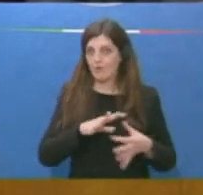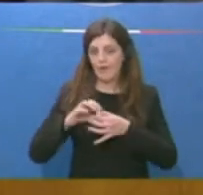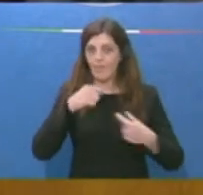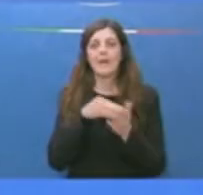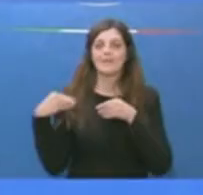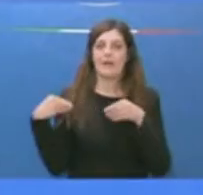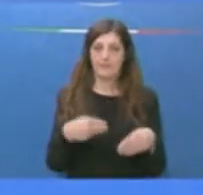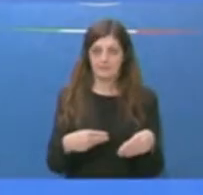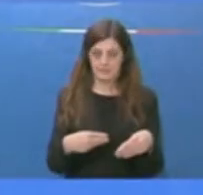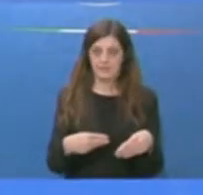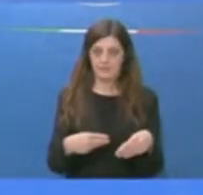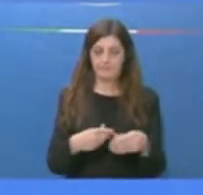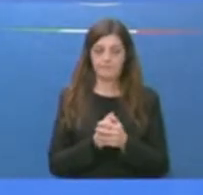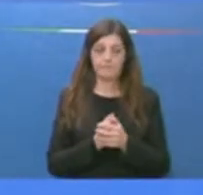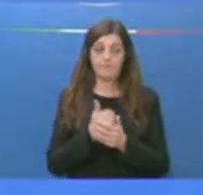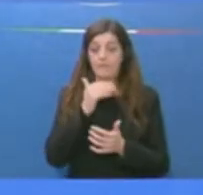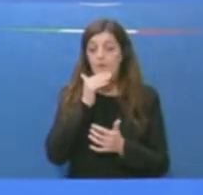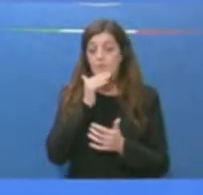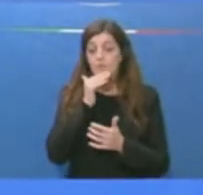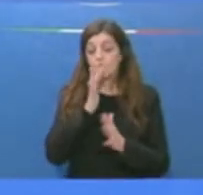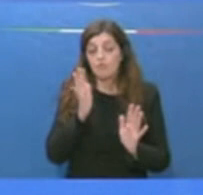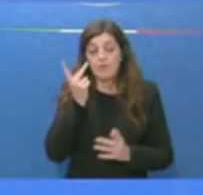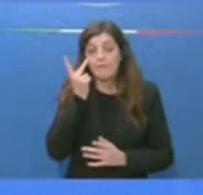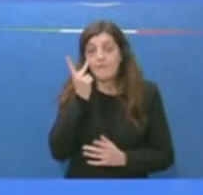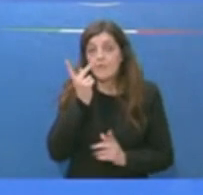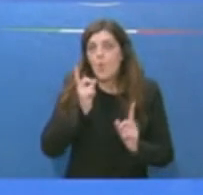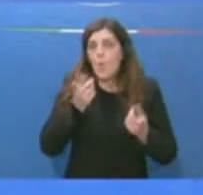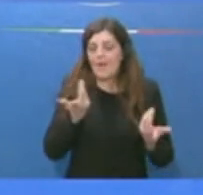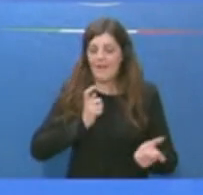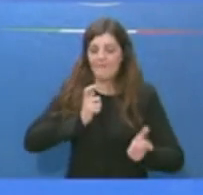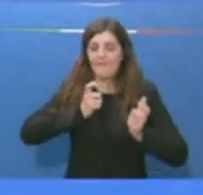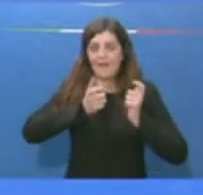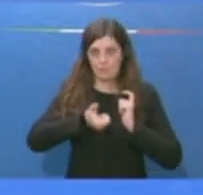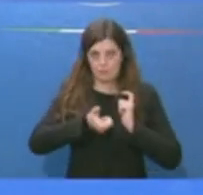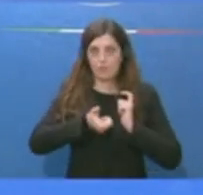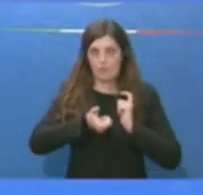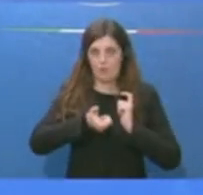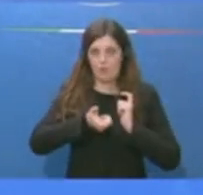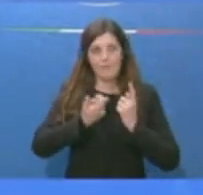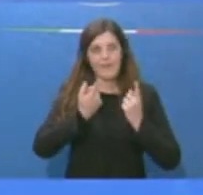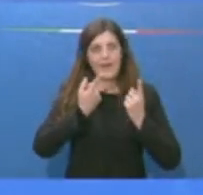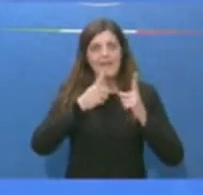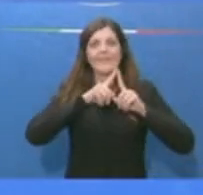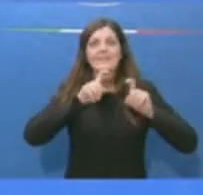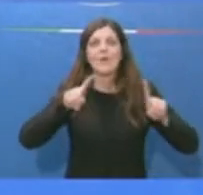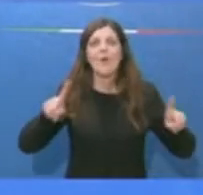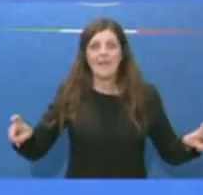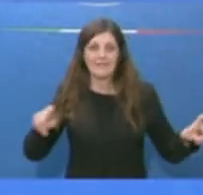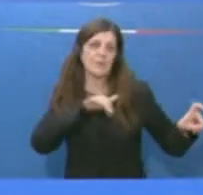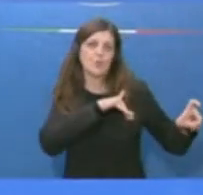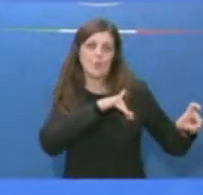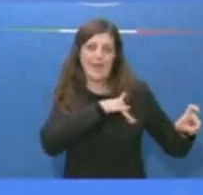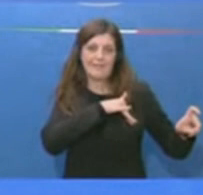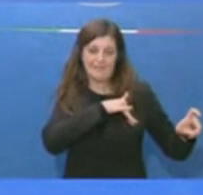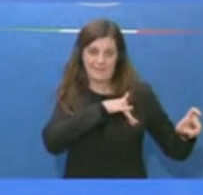molti governatori basta soltanto vedere quali sono stati gli effetti sulla diseguaglianza tra studenti tra